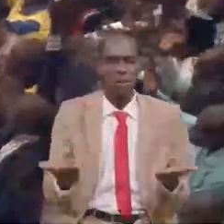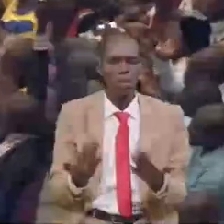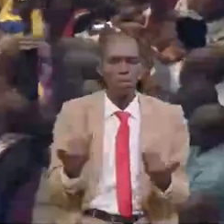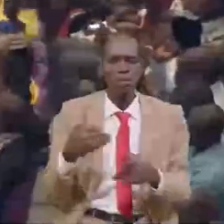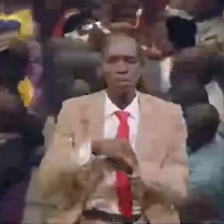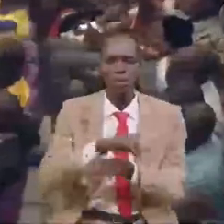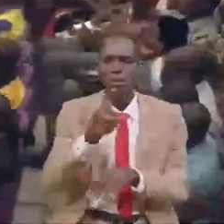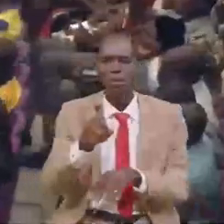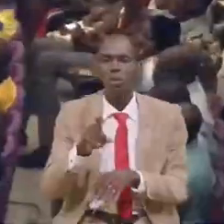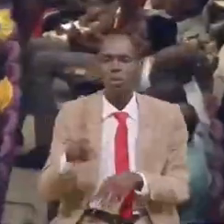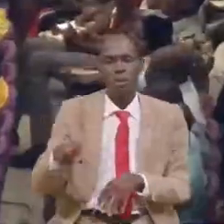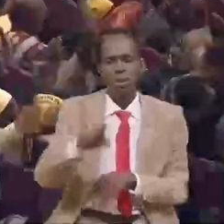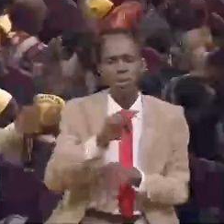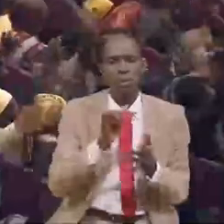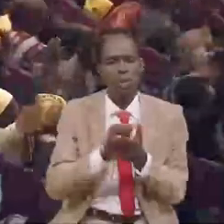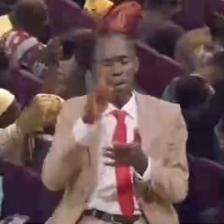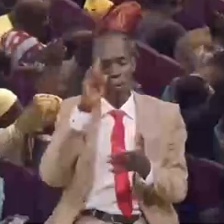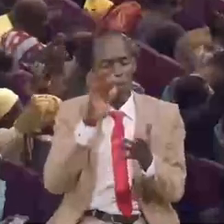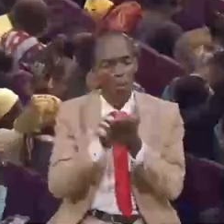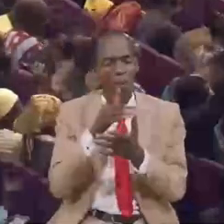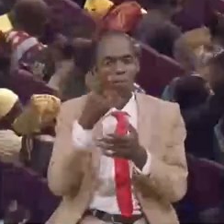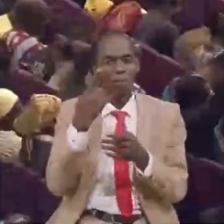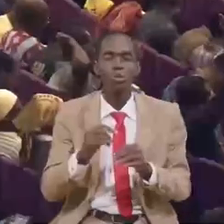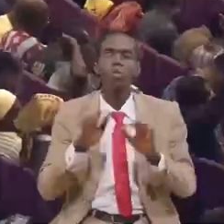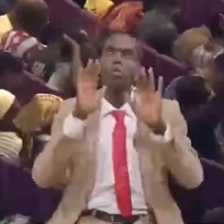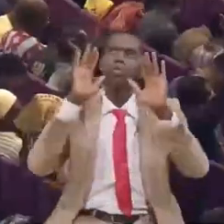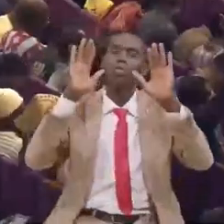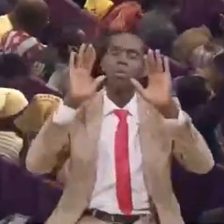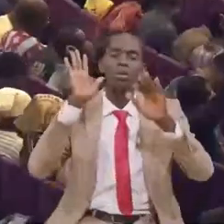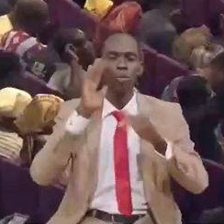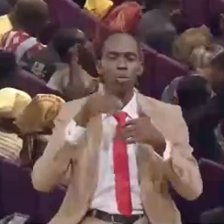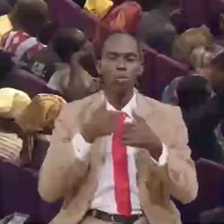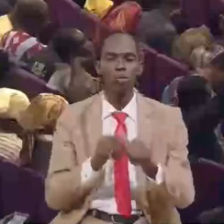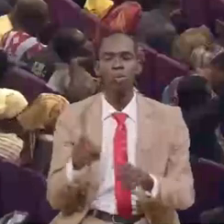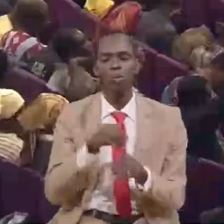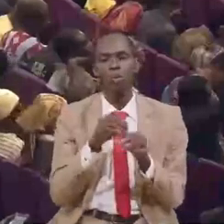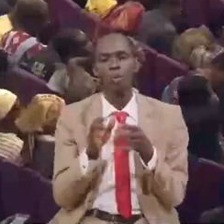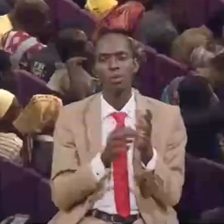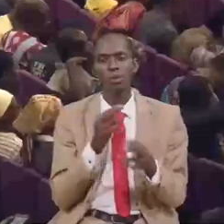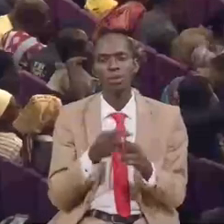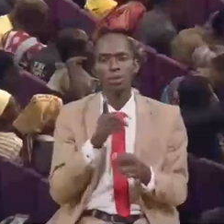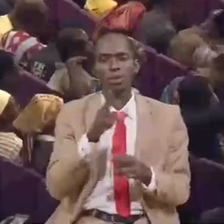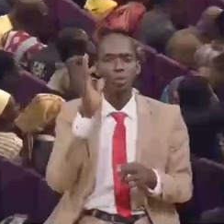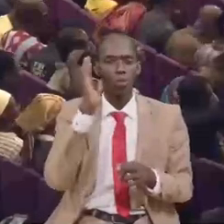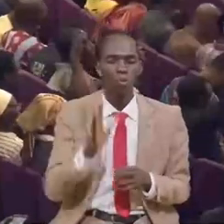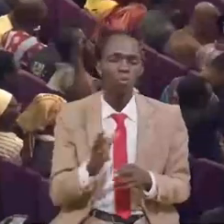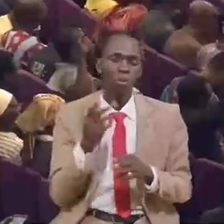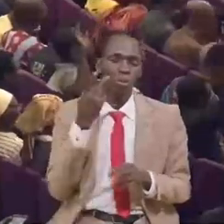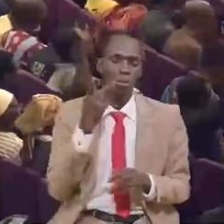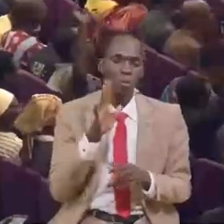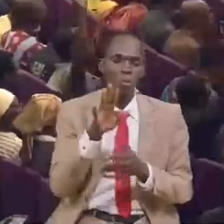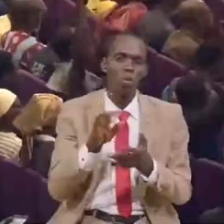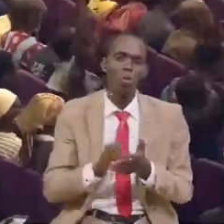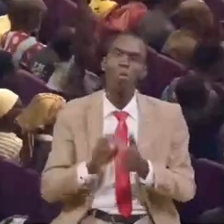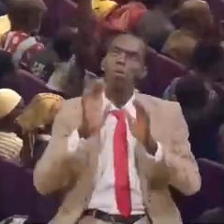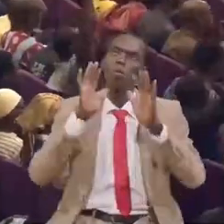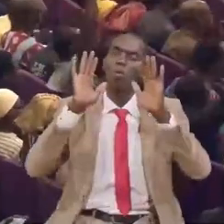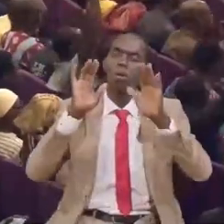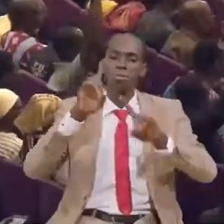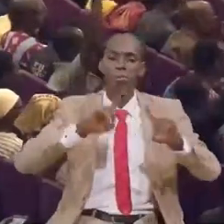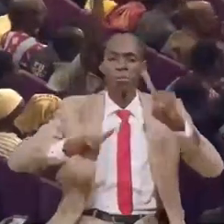cru. Les miracles vous accompagneront. Vous devez voir votre miracle. Je verrai mes miracles. Voici